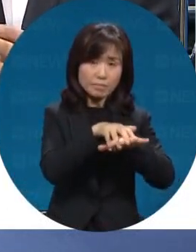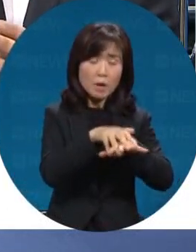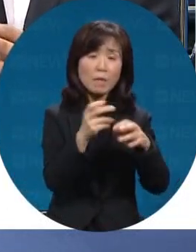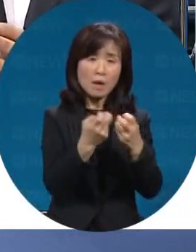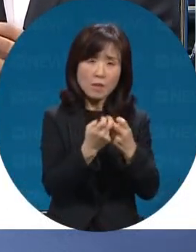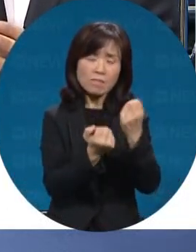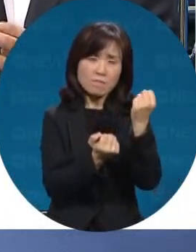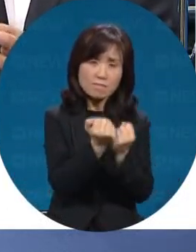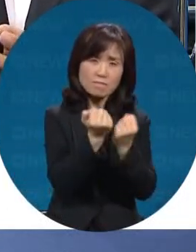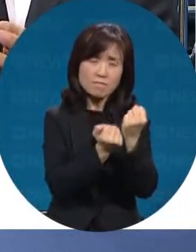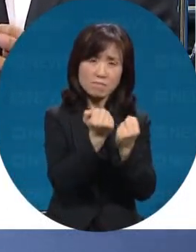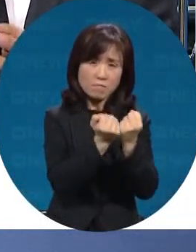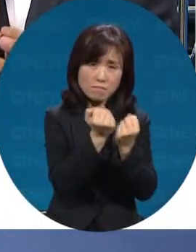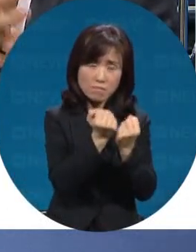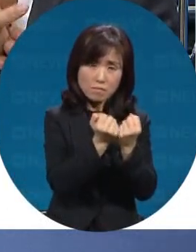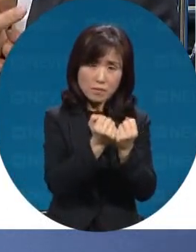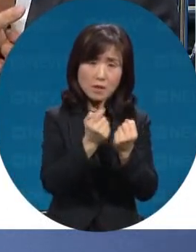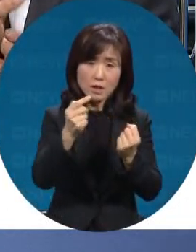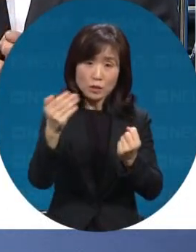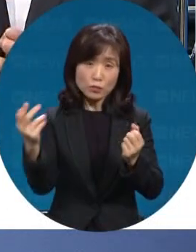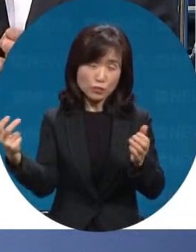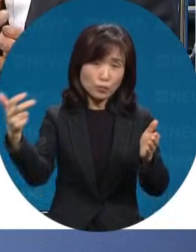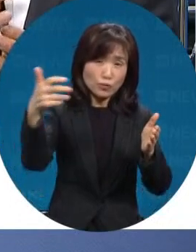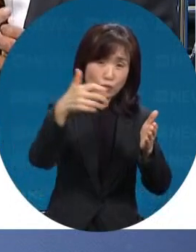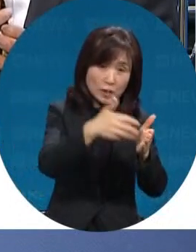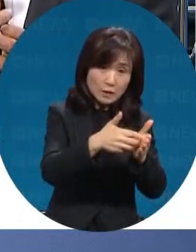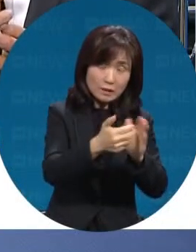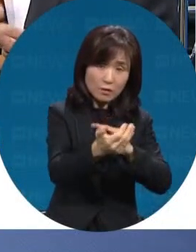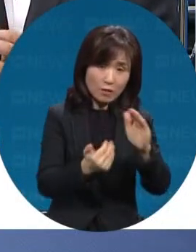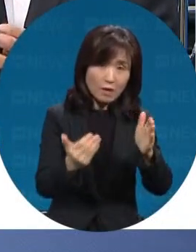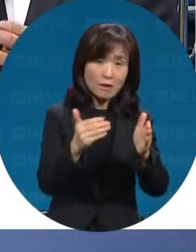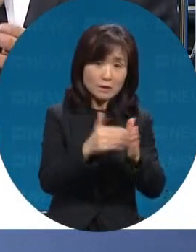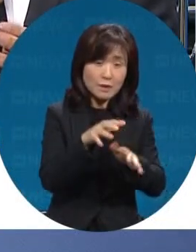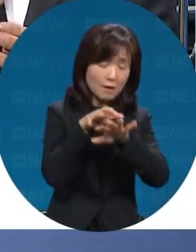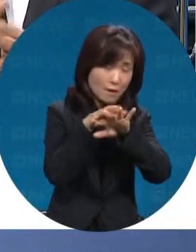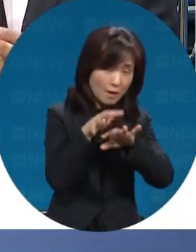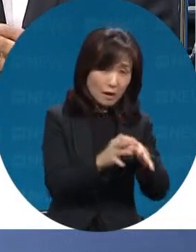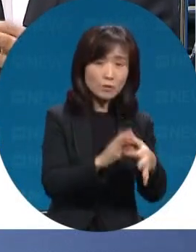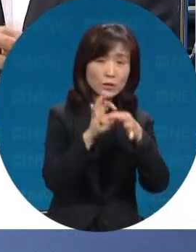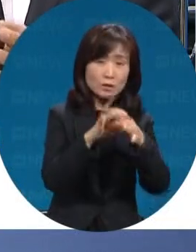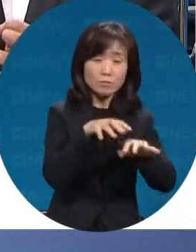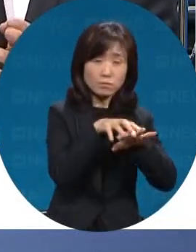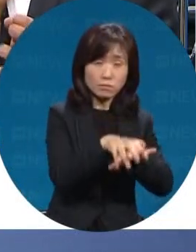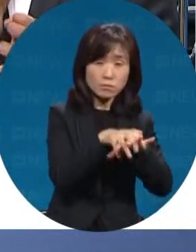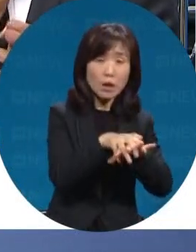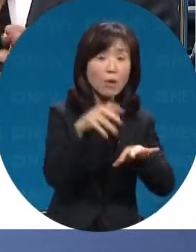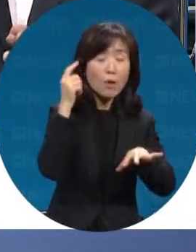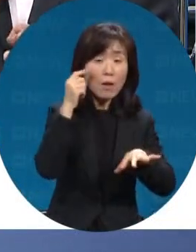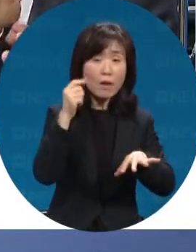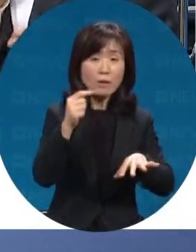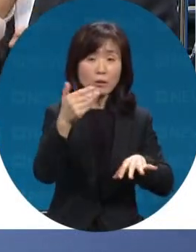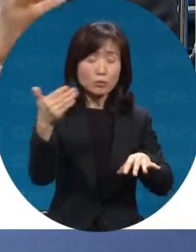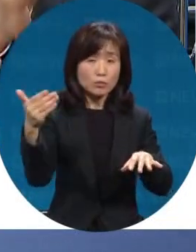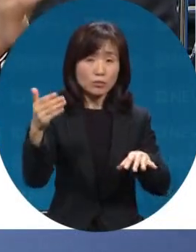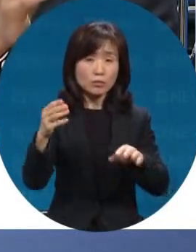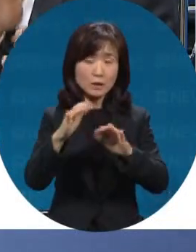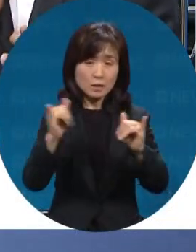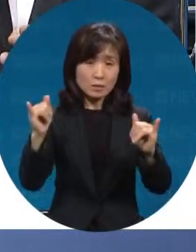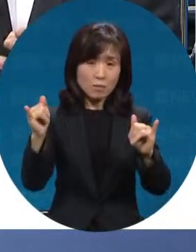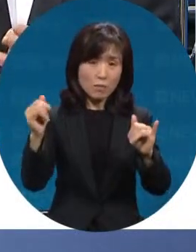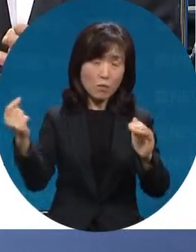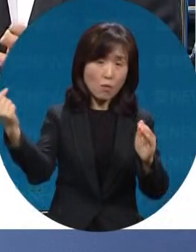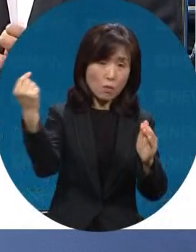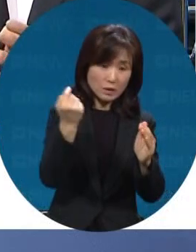유도하고 그 구급대가 도착하기 전까지의 처치를 합니다. 왜냐하면 심폐소생술은 구급대가 도착 전부터